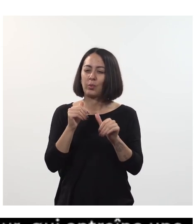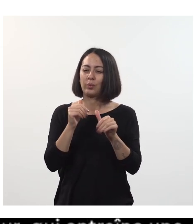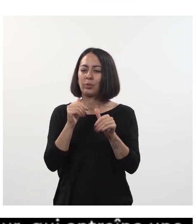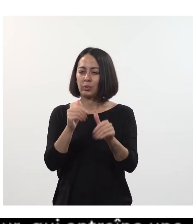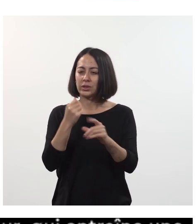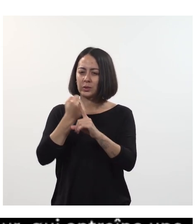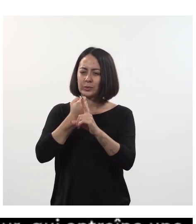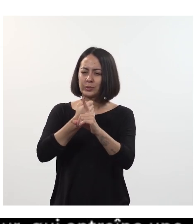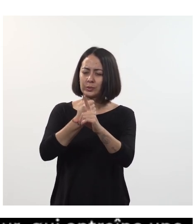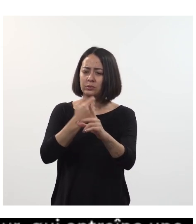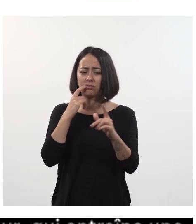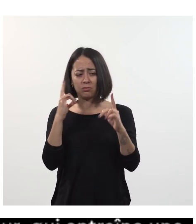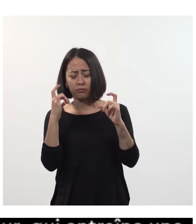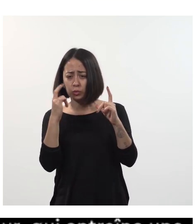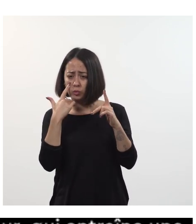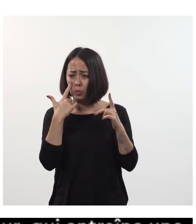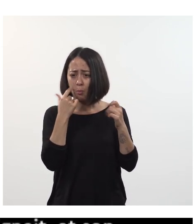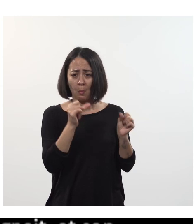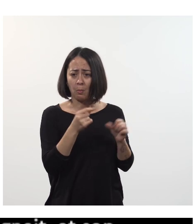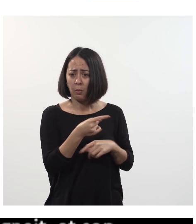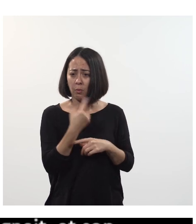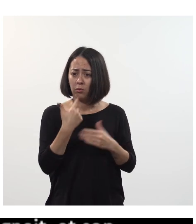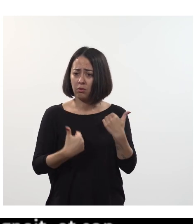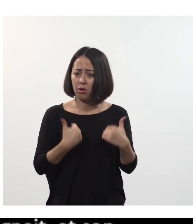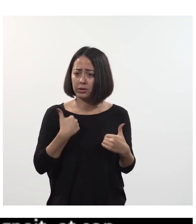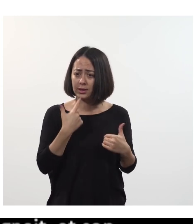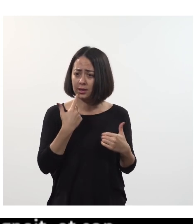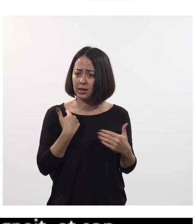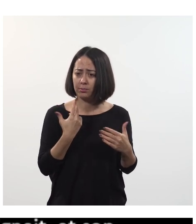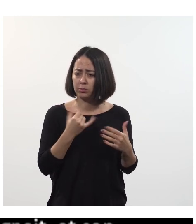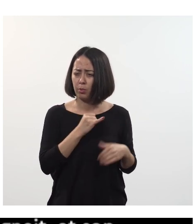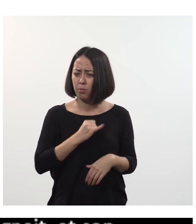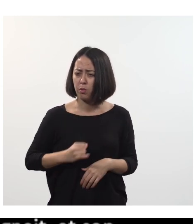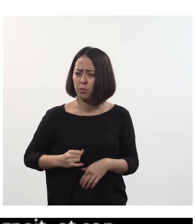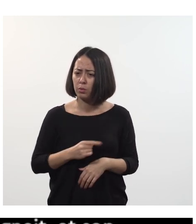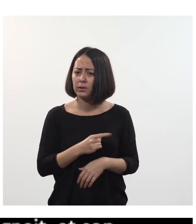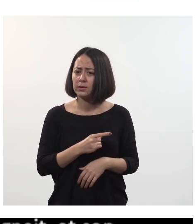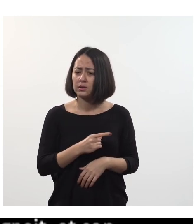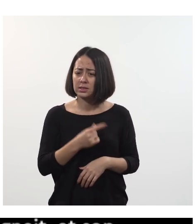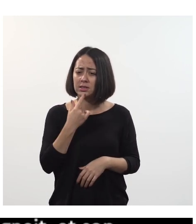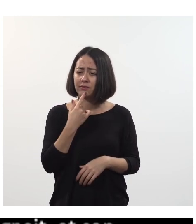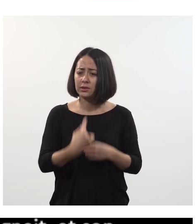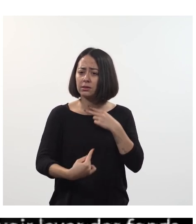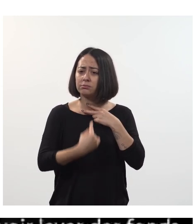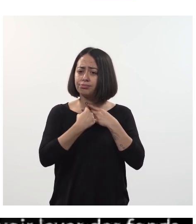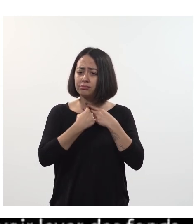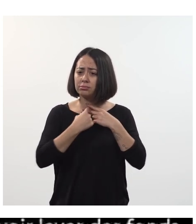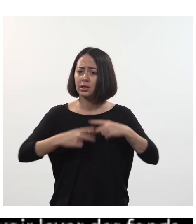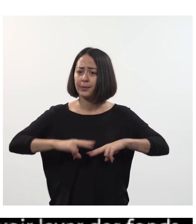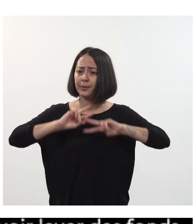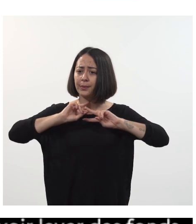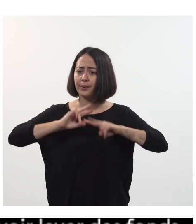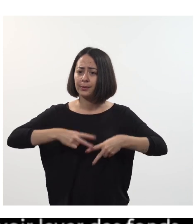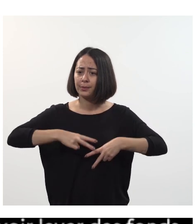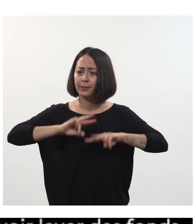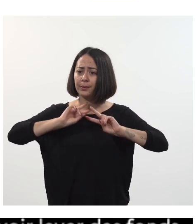handicap extrêmement important. Elle avait une ventilation avec une trachéotomie, elle avait une alimentation avec une